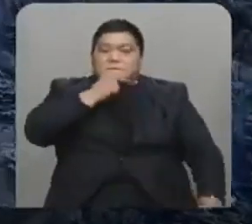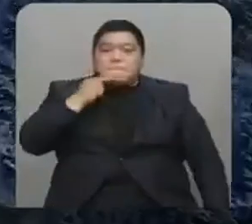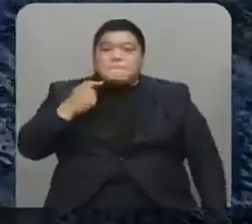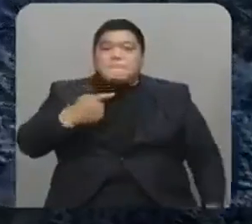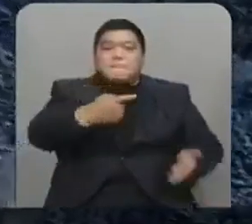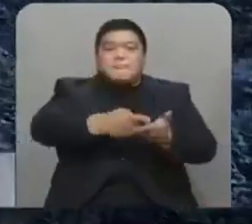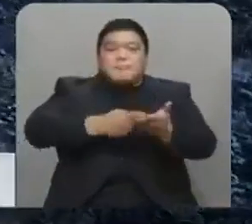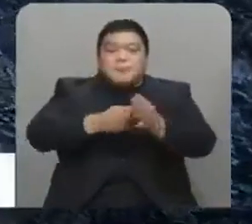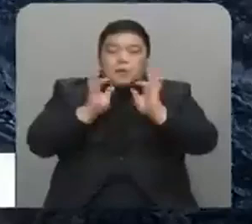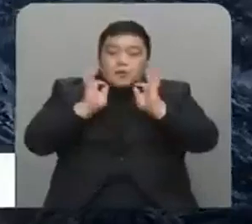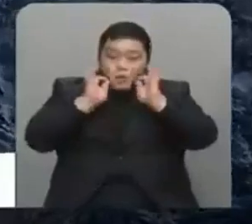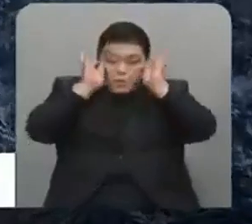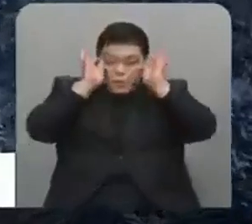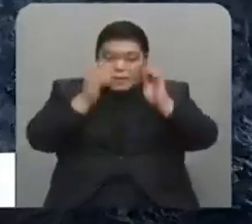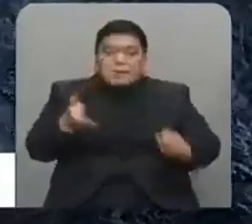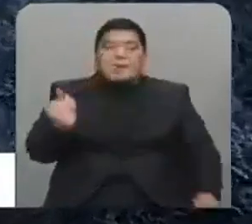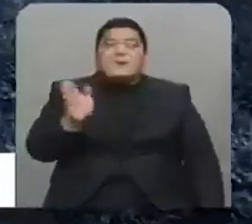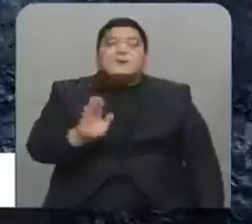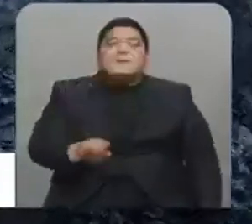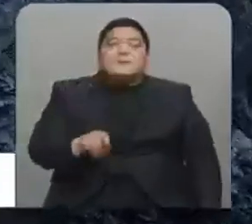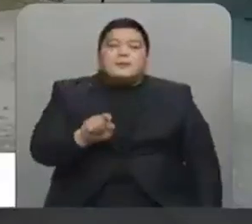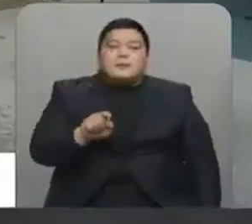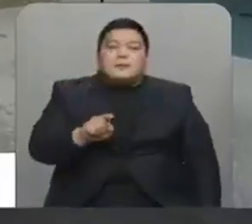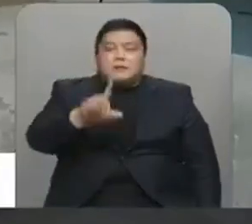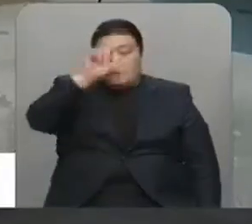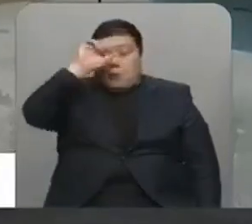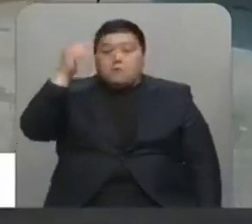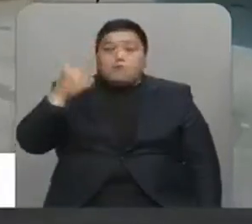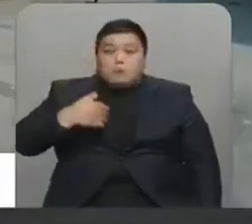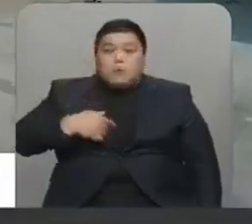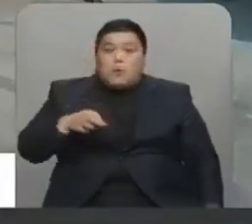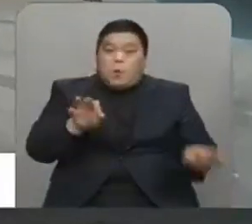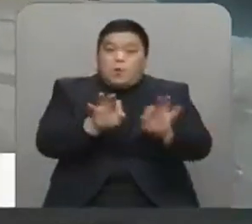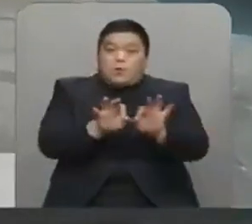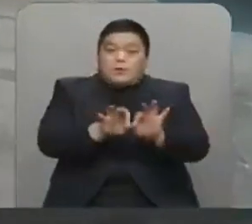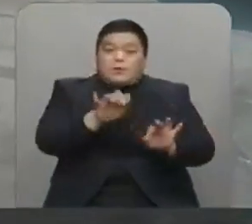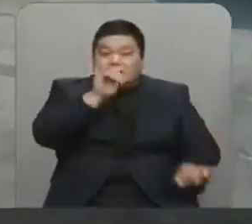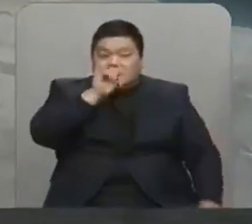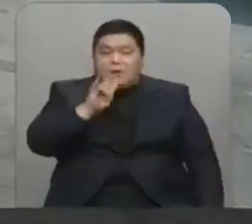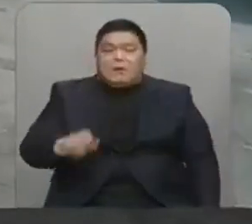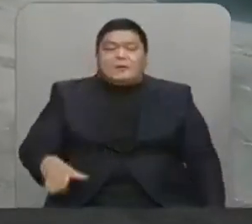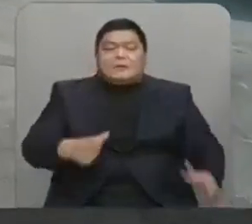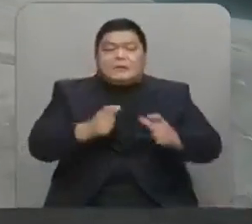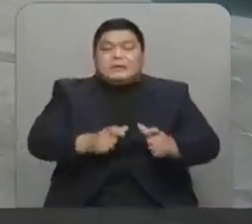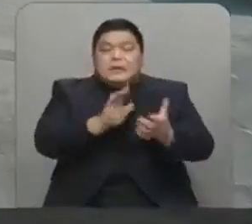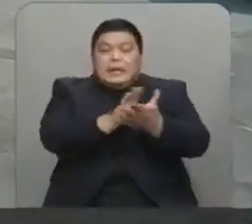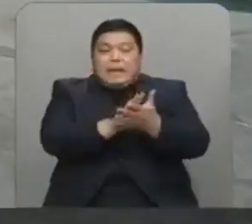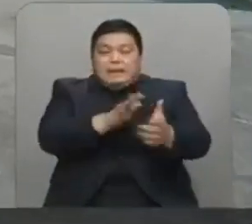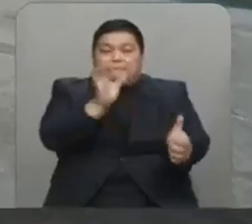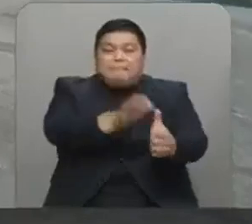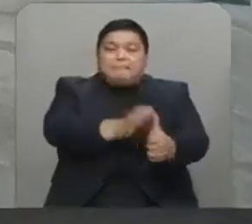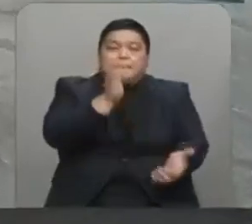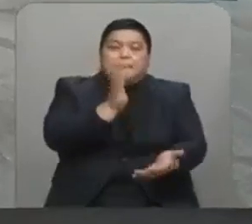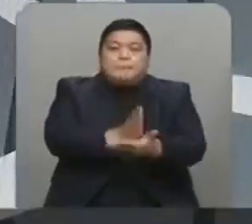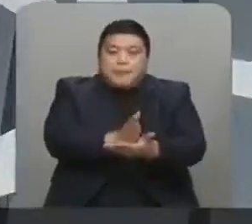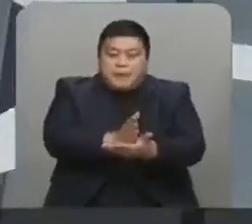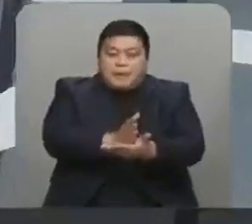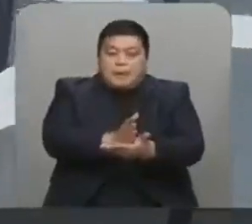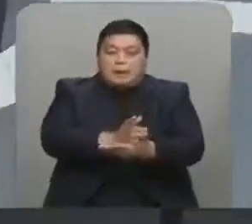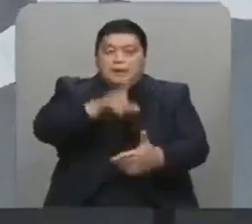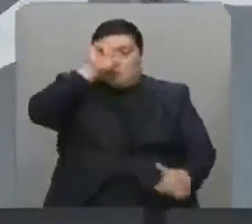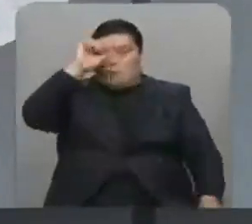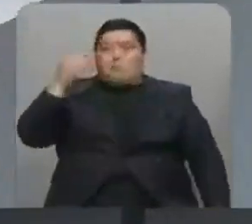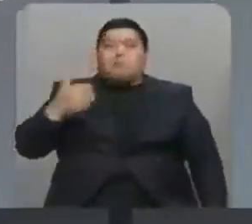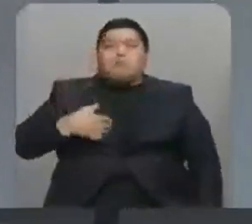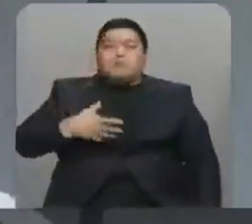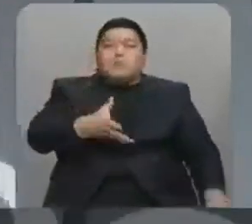경기장 시설 건립에 국비 등 6천 5백여 억 원이 들어간 만큼 경기장 활용을 지자체의 만 맡기지 말고 정보도 적극